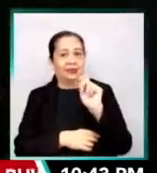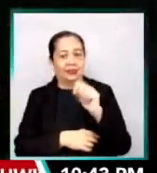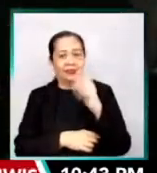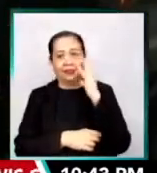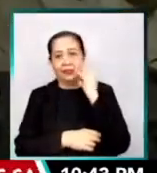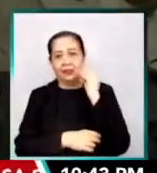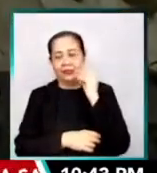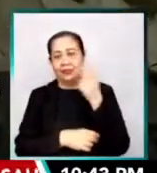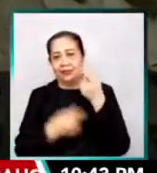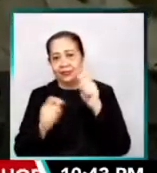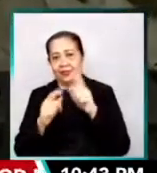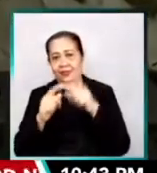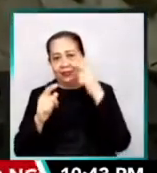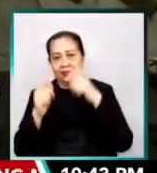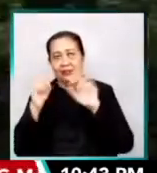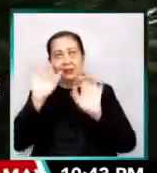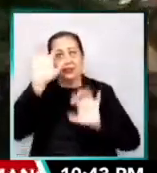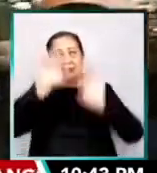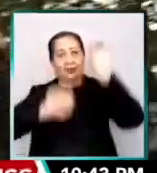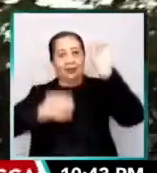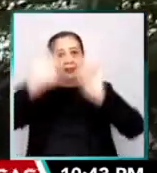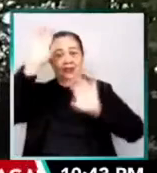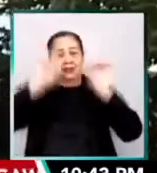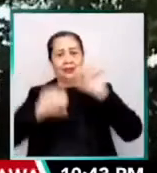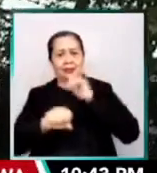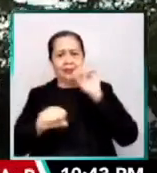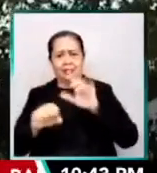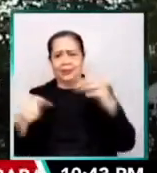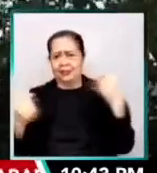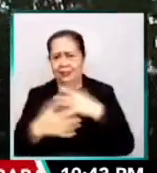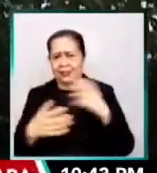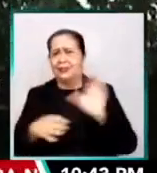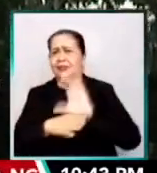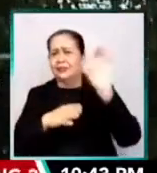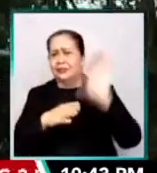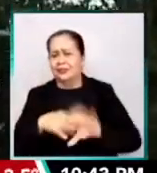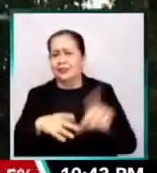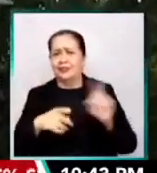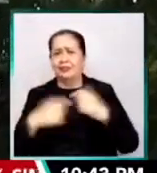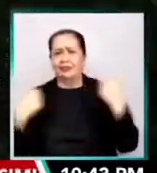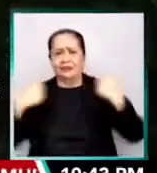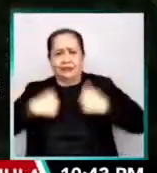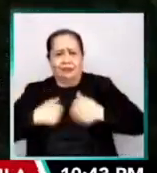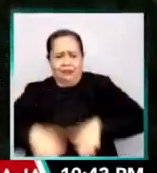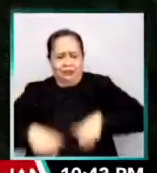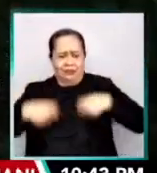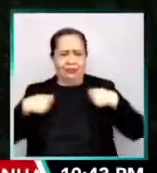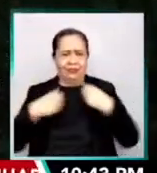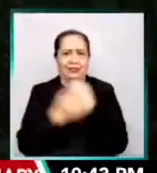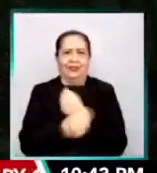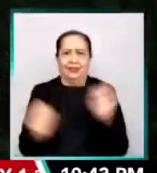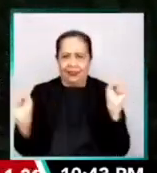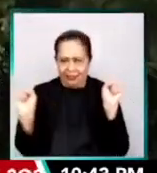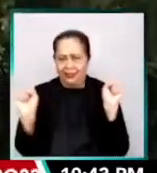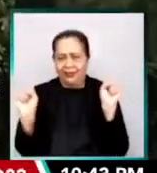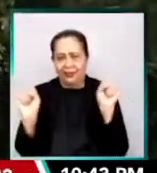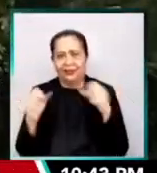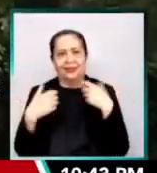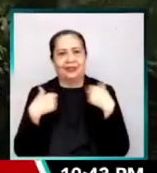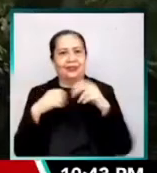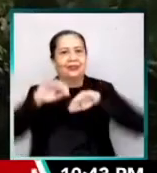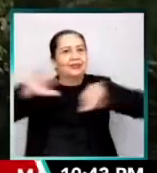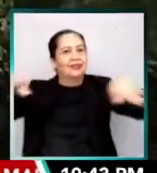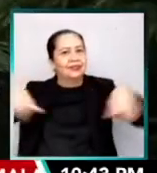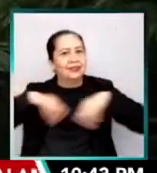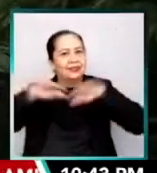wall climbing at hindi ka naman daw kailangan matakot dahil kumpleto sila dito sa mga safety gears. Bukod dito, may swimming pool,